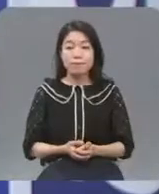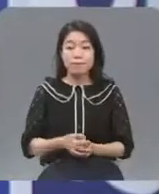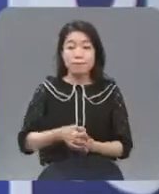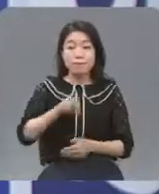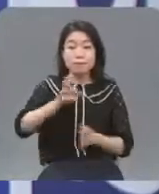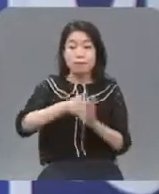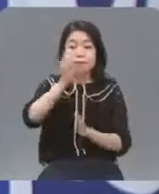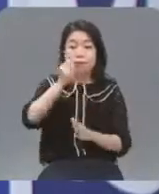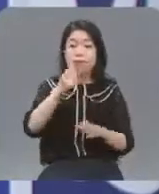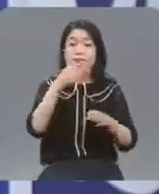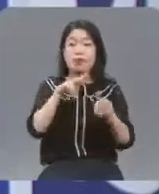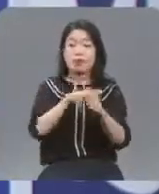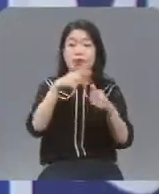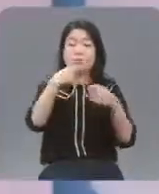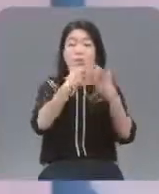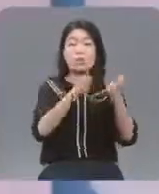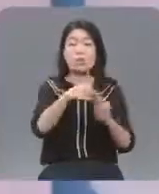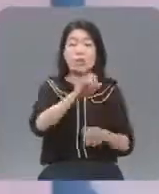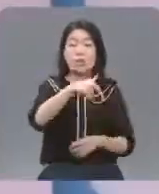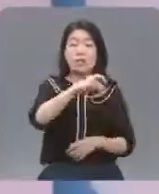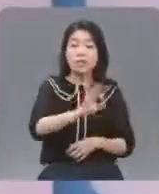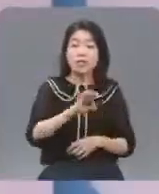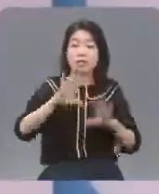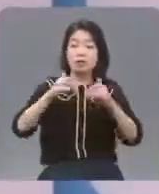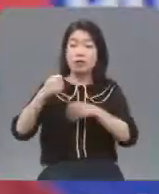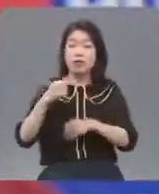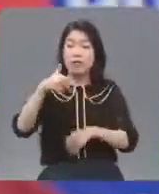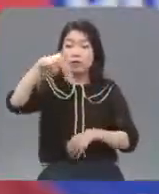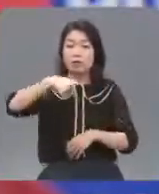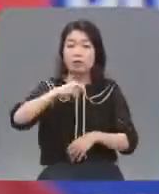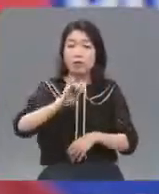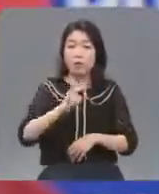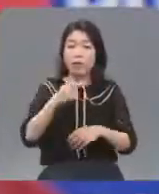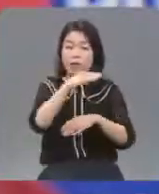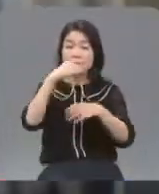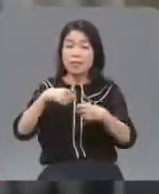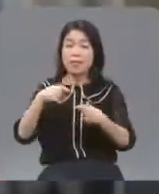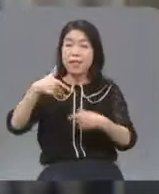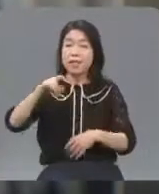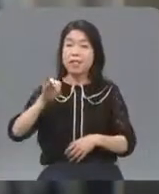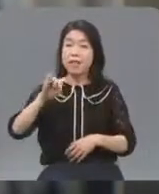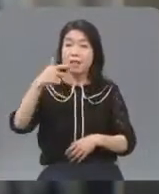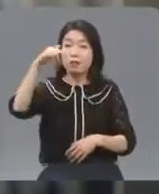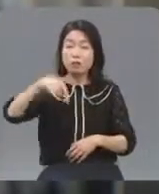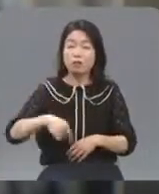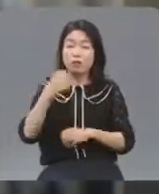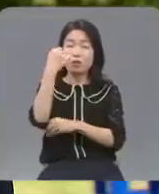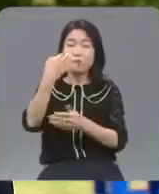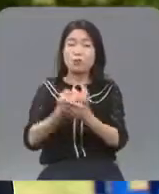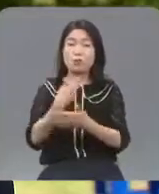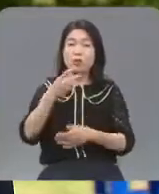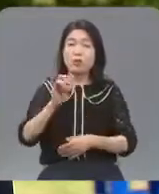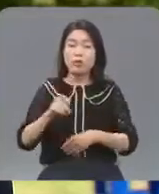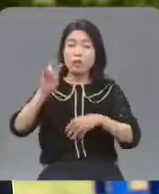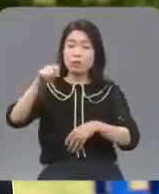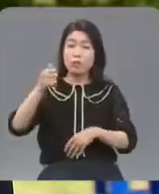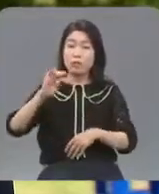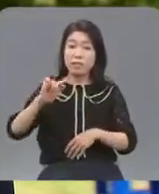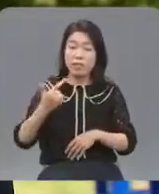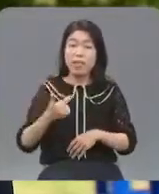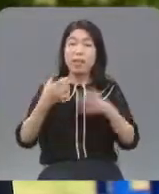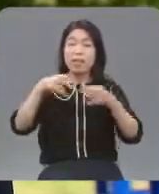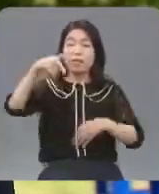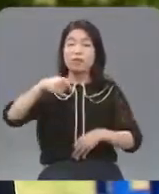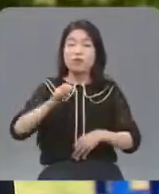광주시장 후보로는 더불어 민주당 강기정 국민의 인 주기 완 정의당 장연주 기본소득 땅 문 연 철 진보당 짐 주었